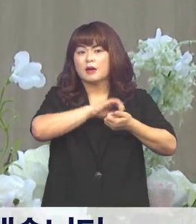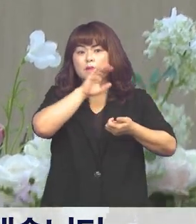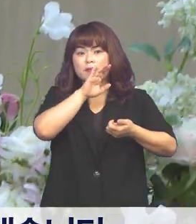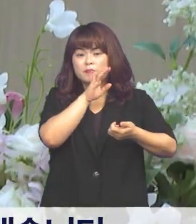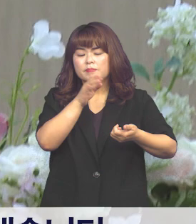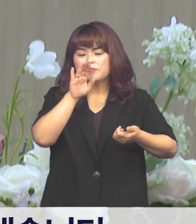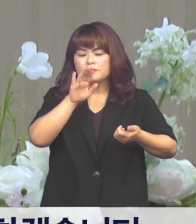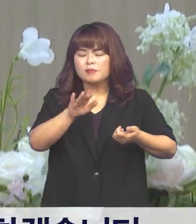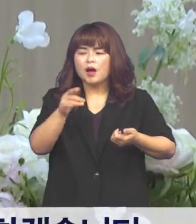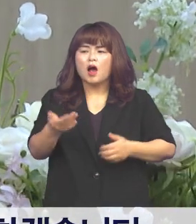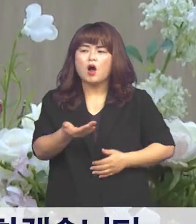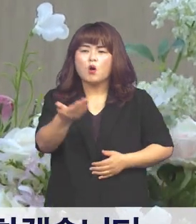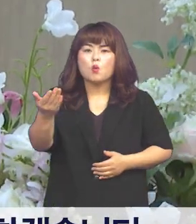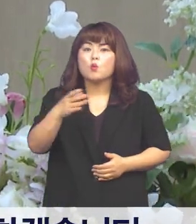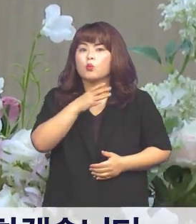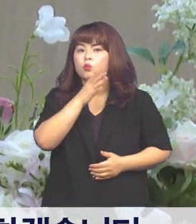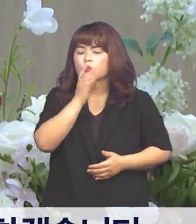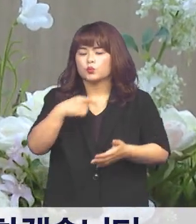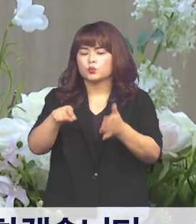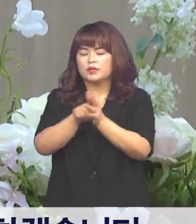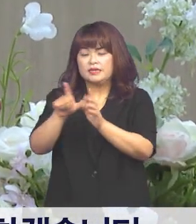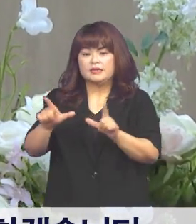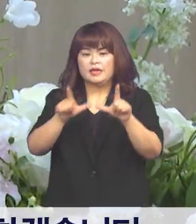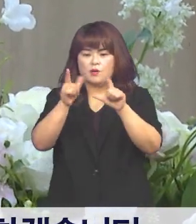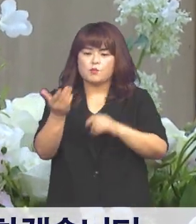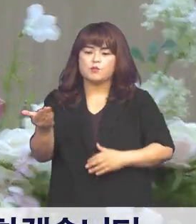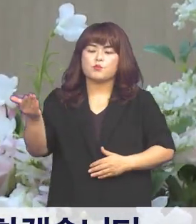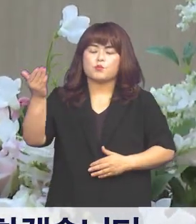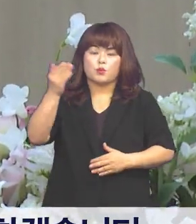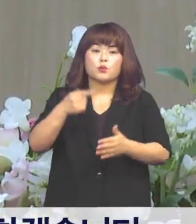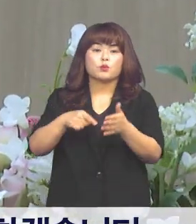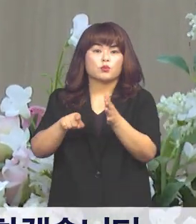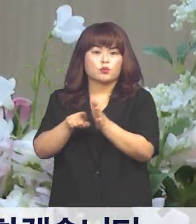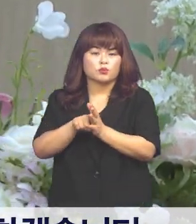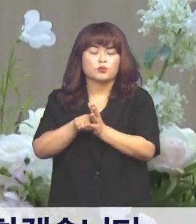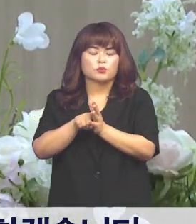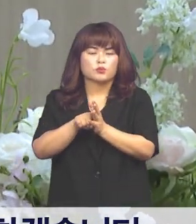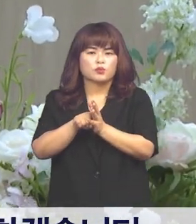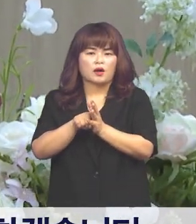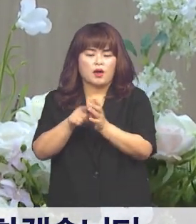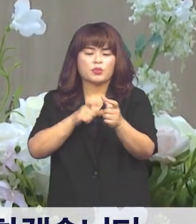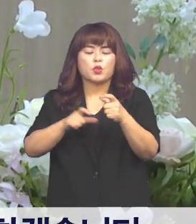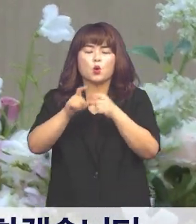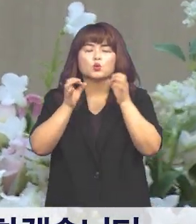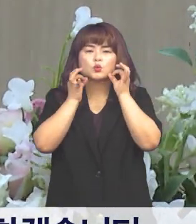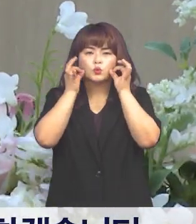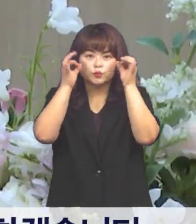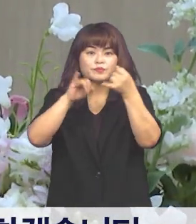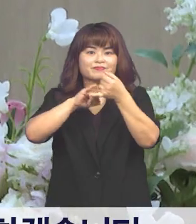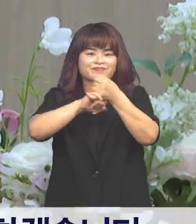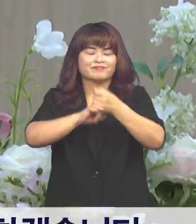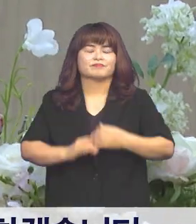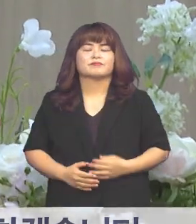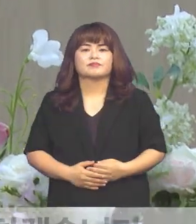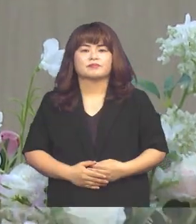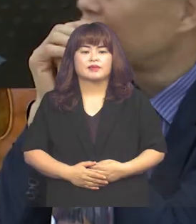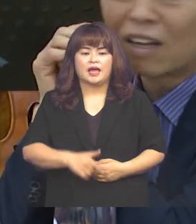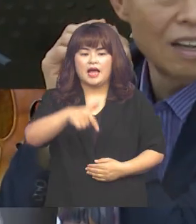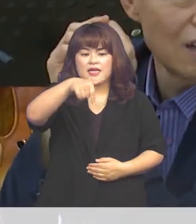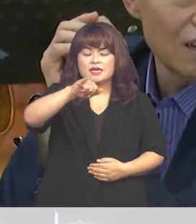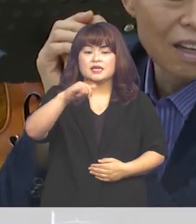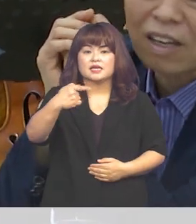제약은 있지만 어르신들의 이 삶의 질을 좀 더 높일 수 있도록 더욱더 노력을